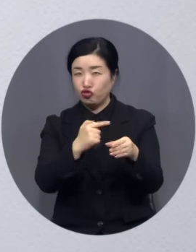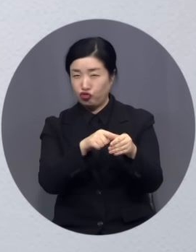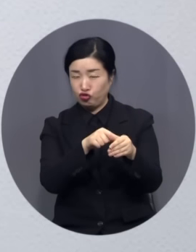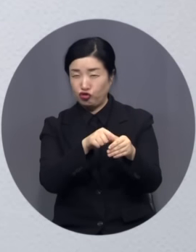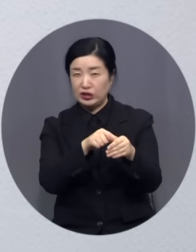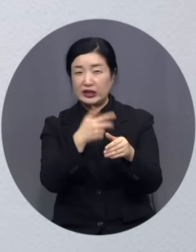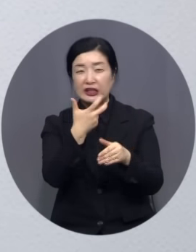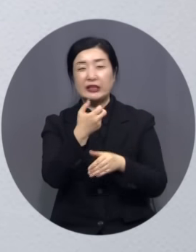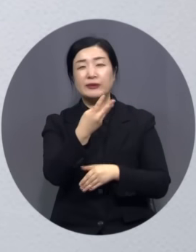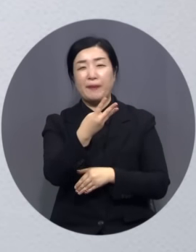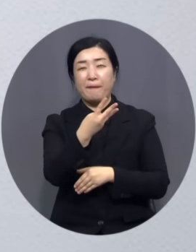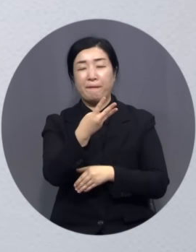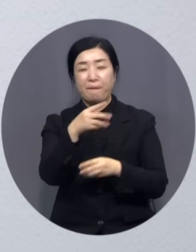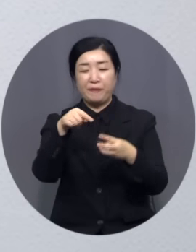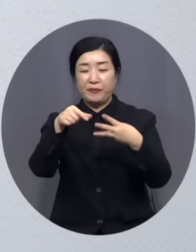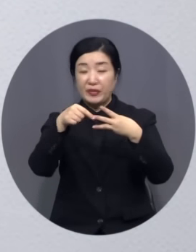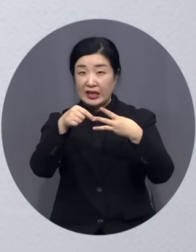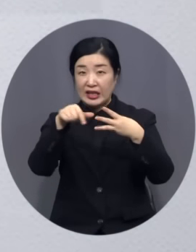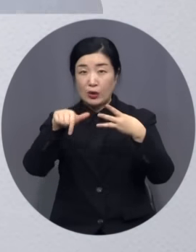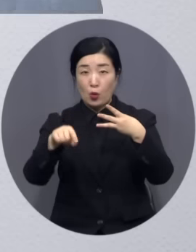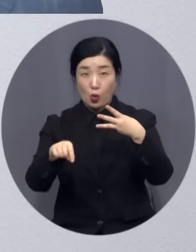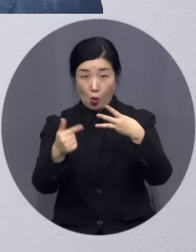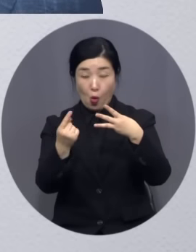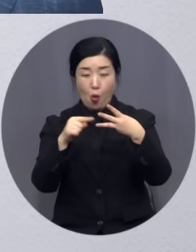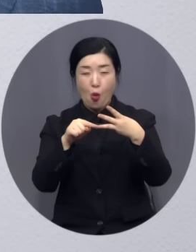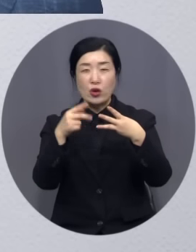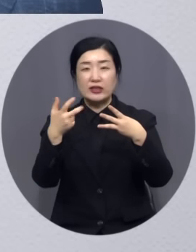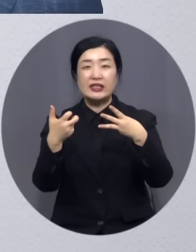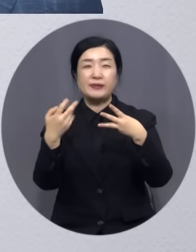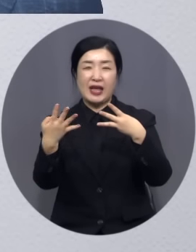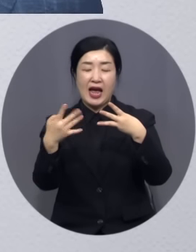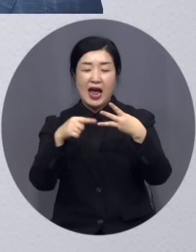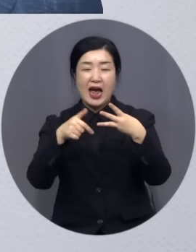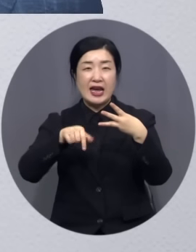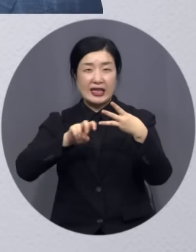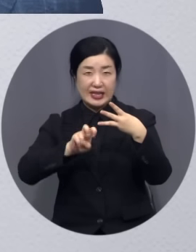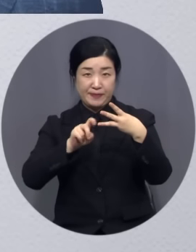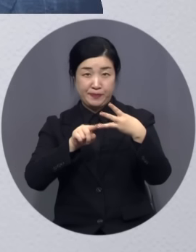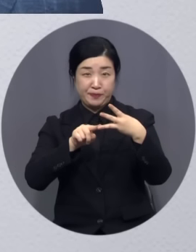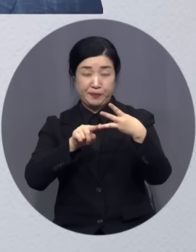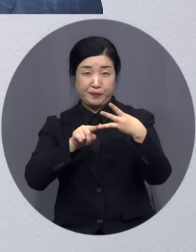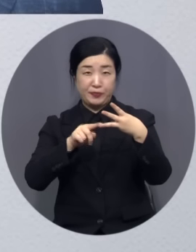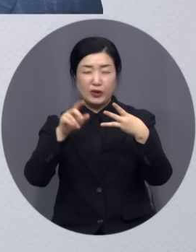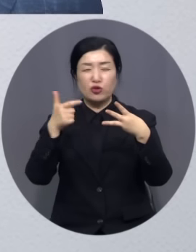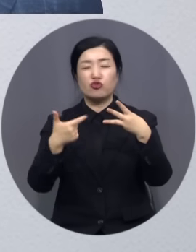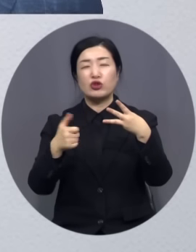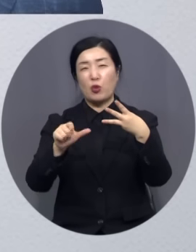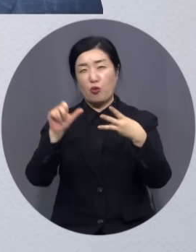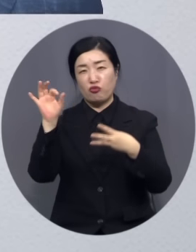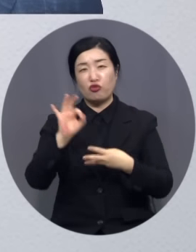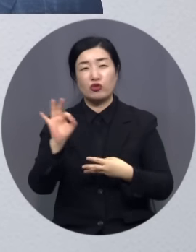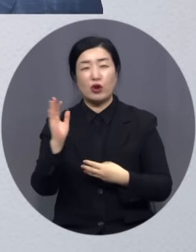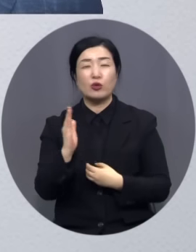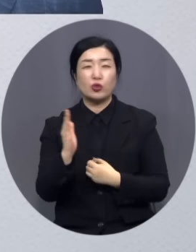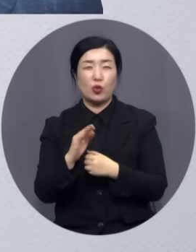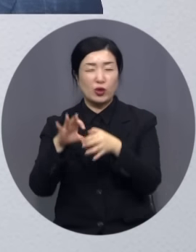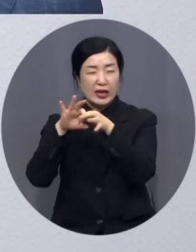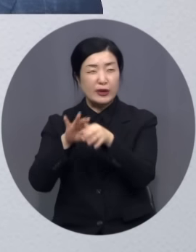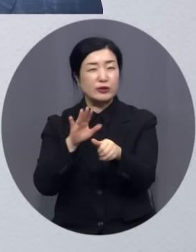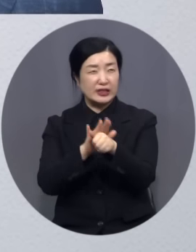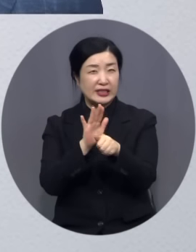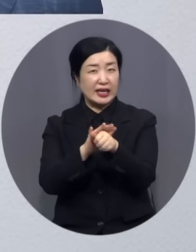73% 고광철 후보는 74% 김영진 후보는 65% 계속